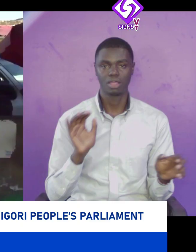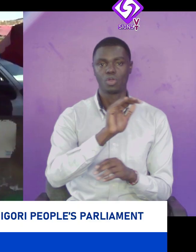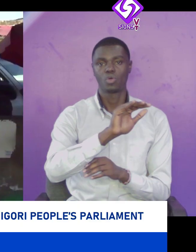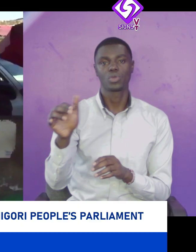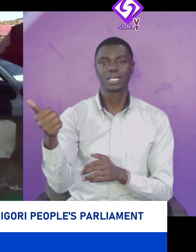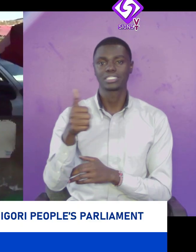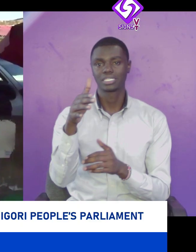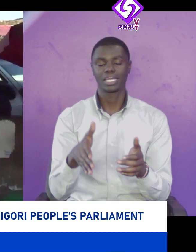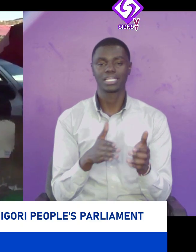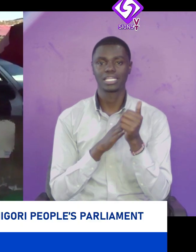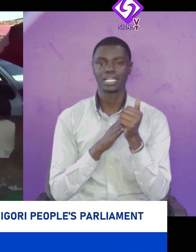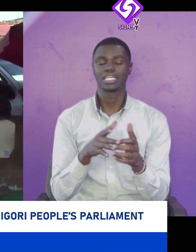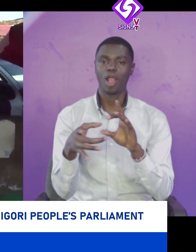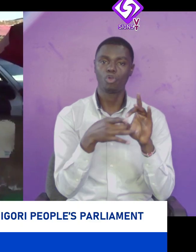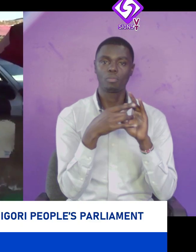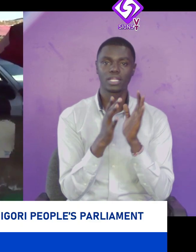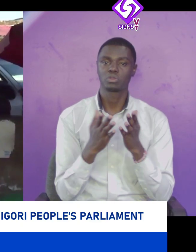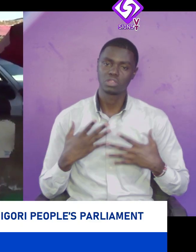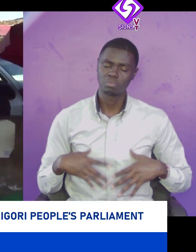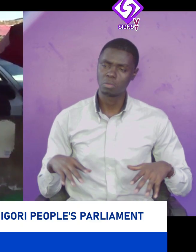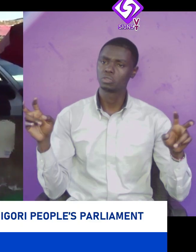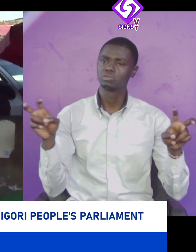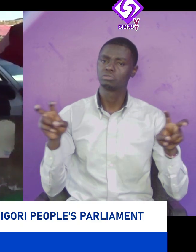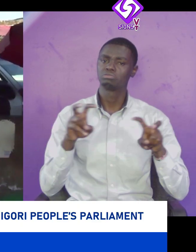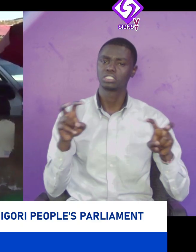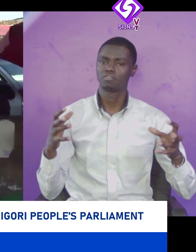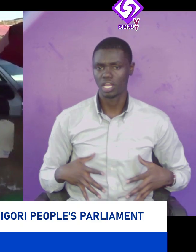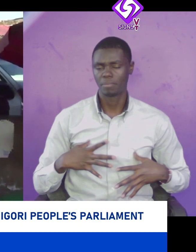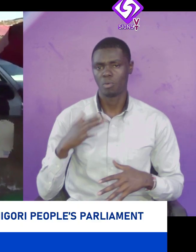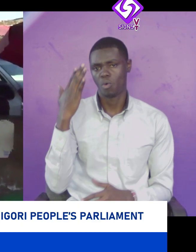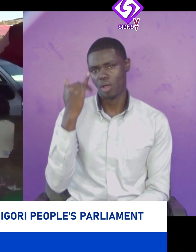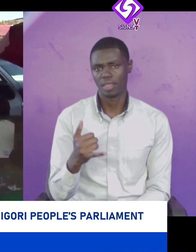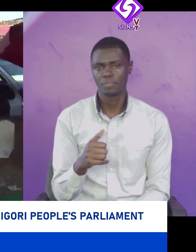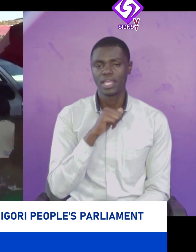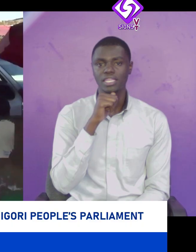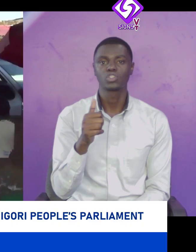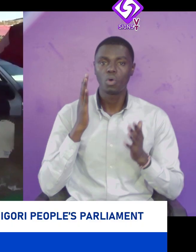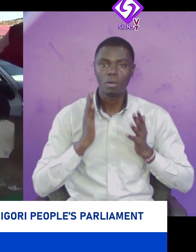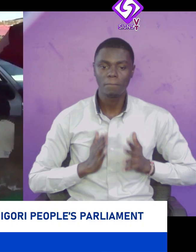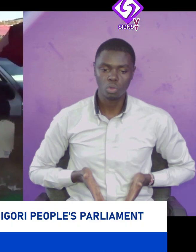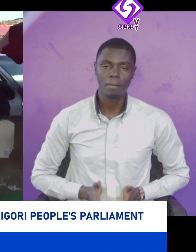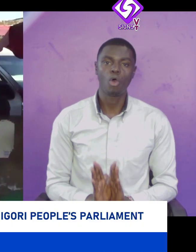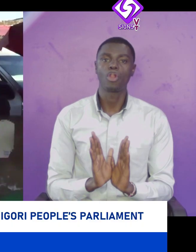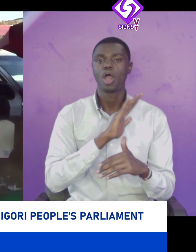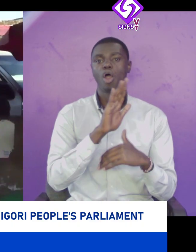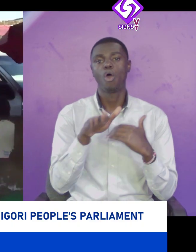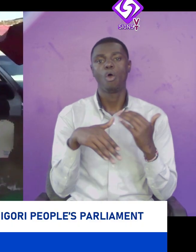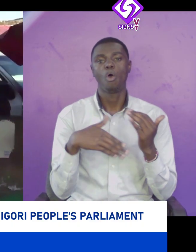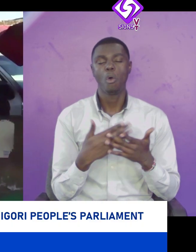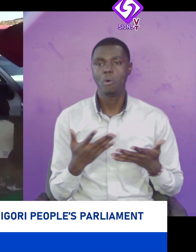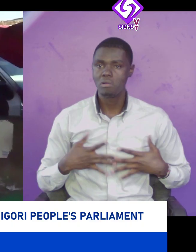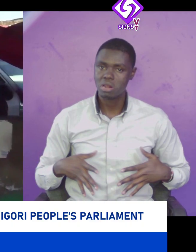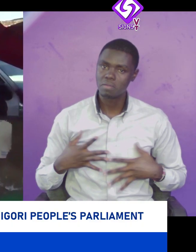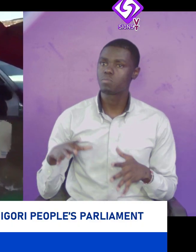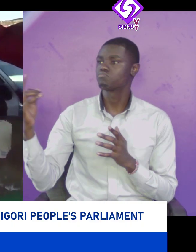yoyote shirikiana na wananchi, tafuta wananchi, kwa sababu hakuna mtu ambaye amezaliwa na mtu. Kila mtu anatoka kwa nyumba yake, na wewe